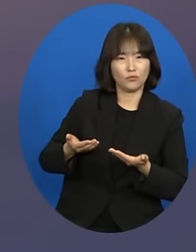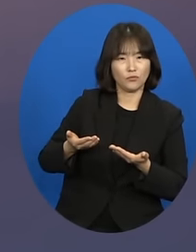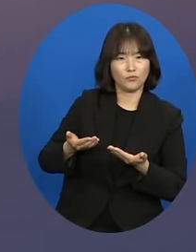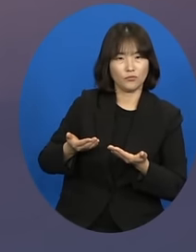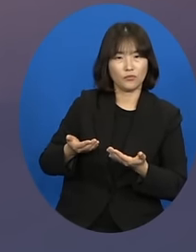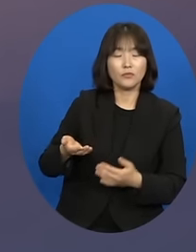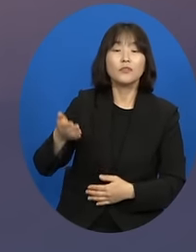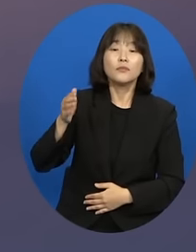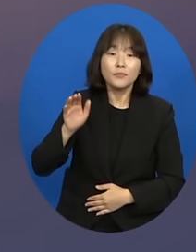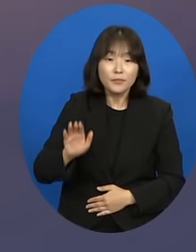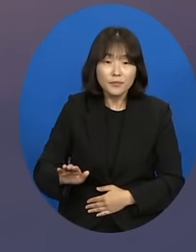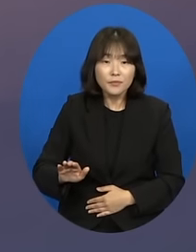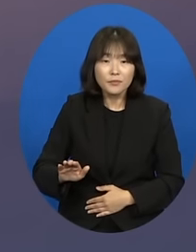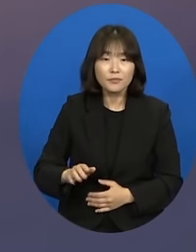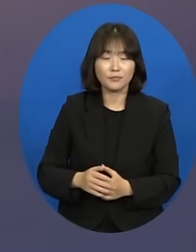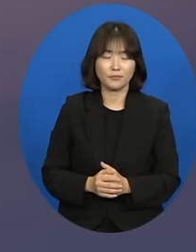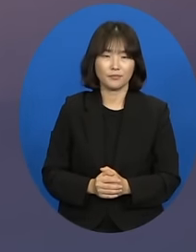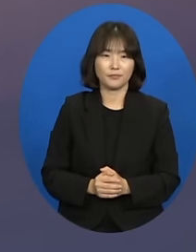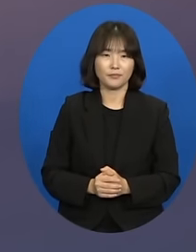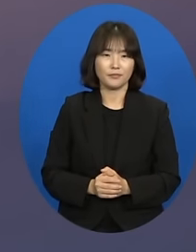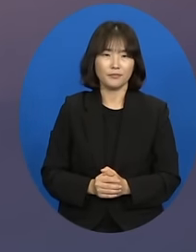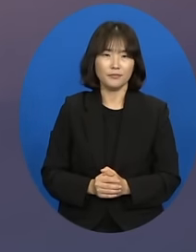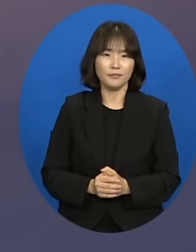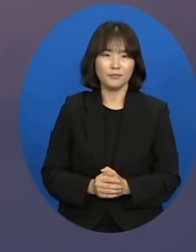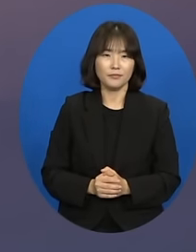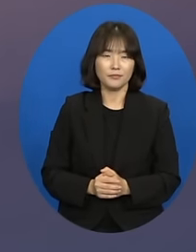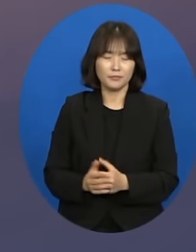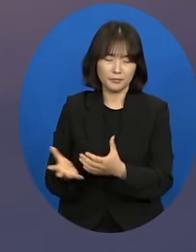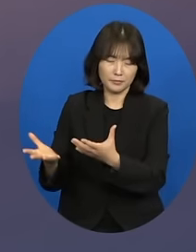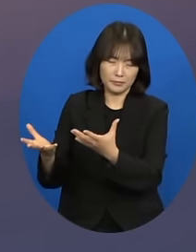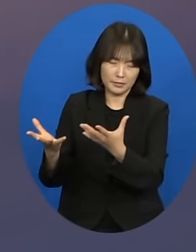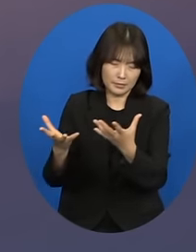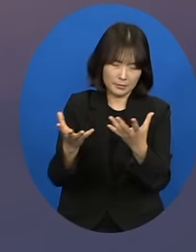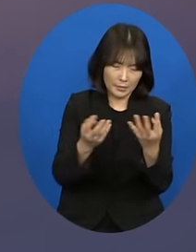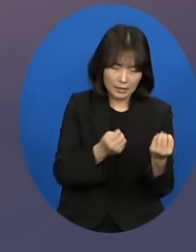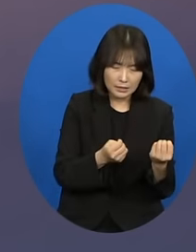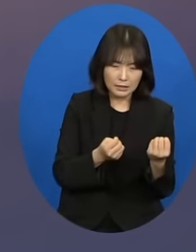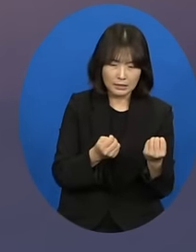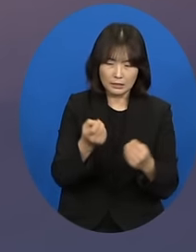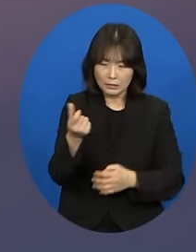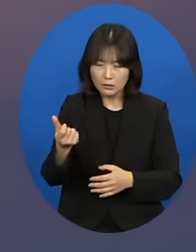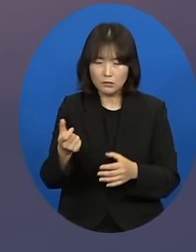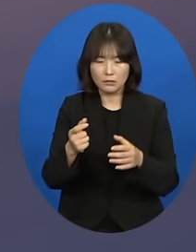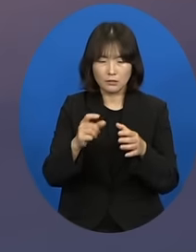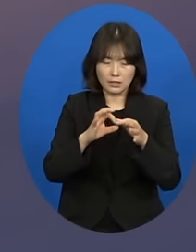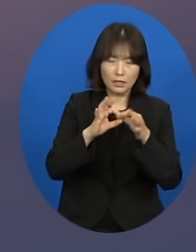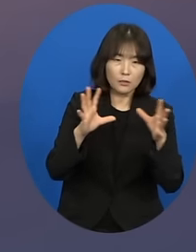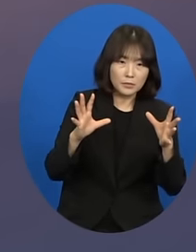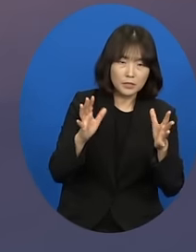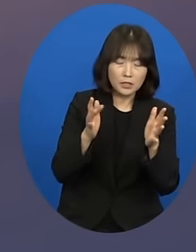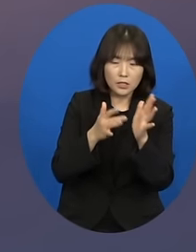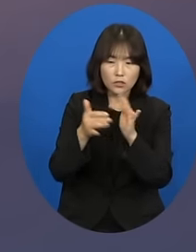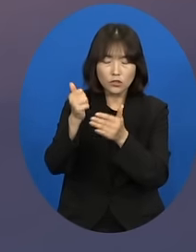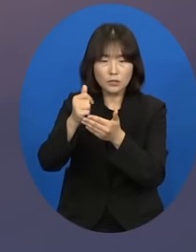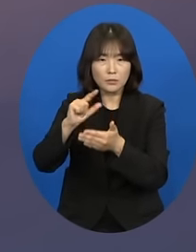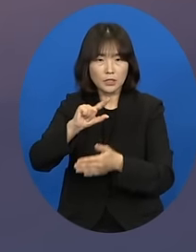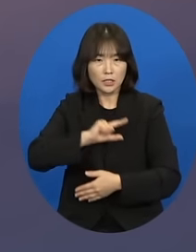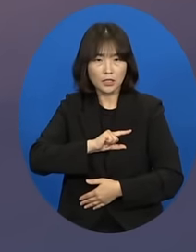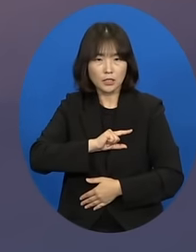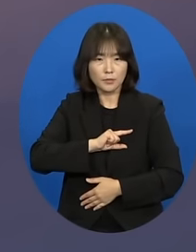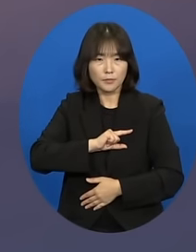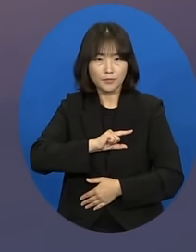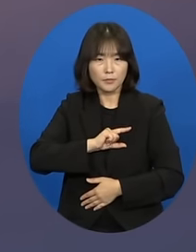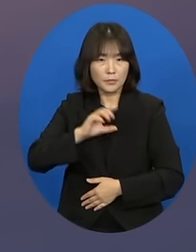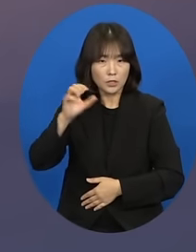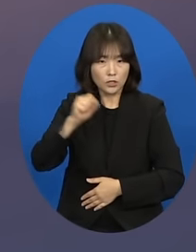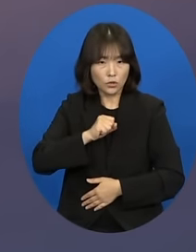그러나 아무리 많은 액수나 적은 액수나 쓰더라도 예수의 이름으로, 그것이 예수님의